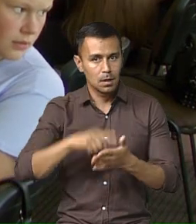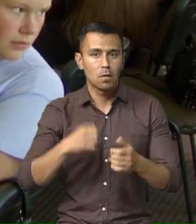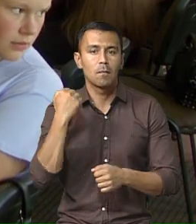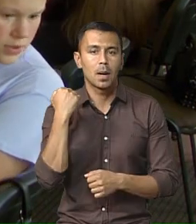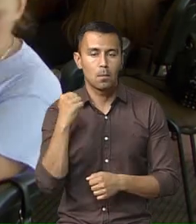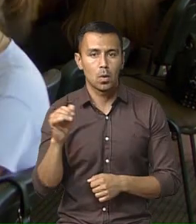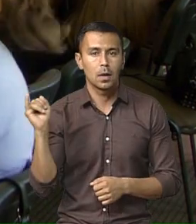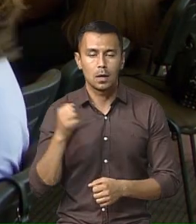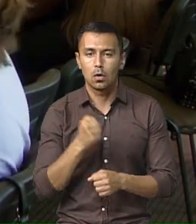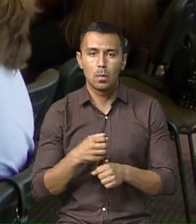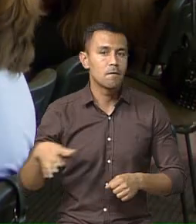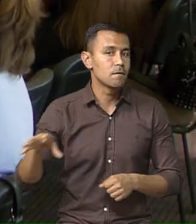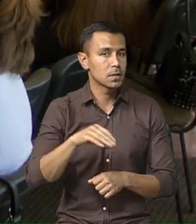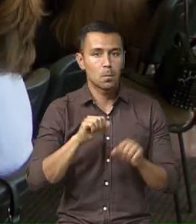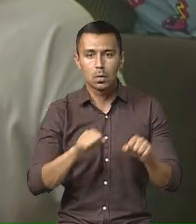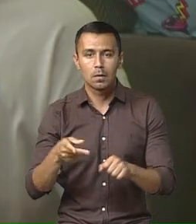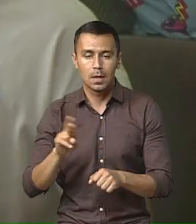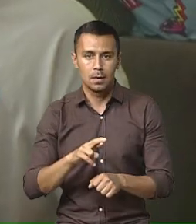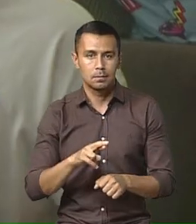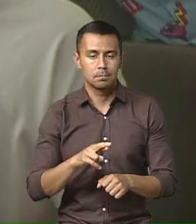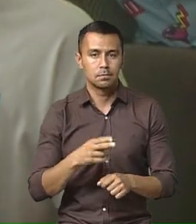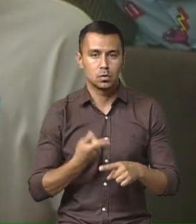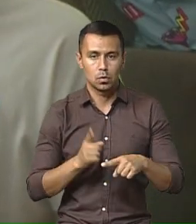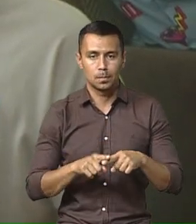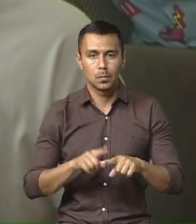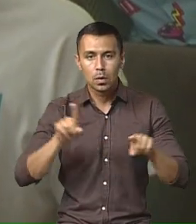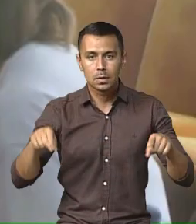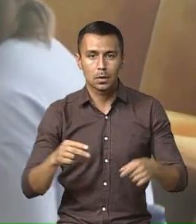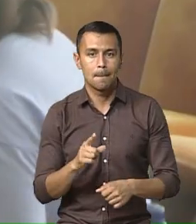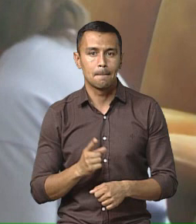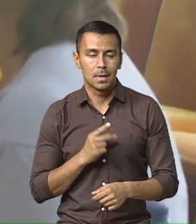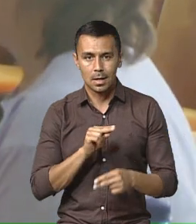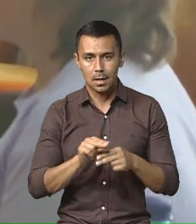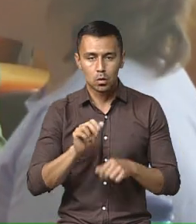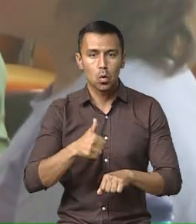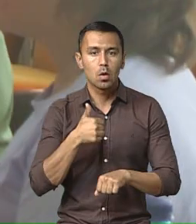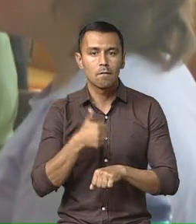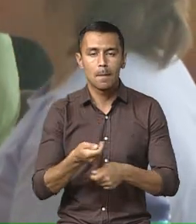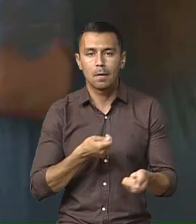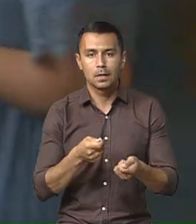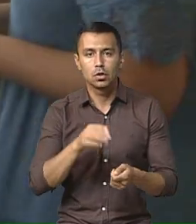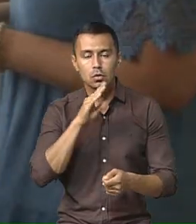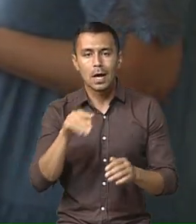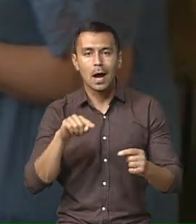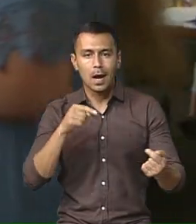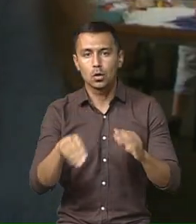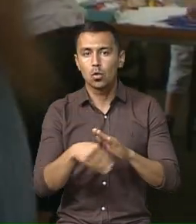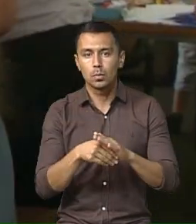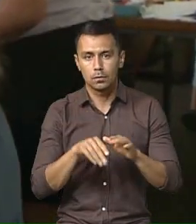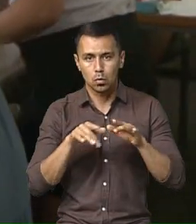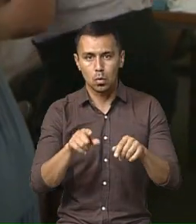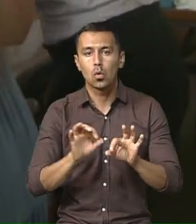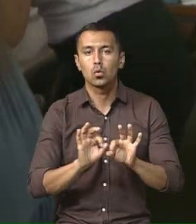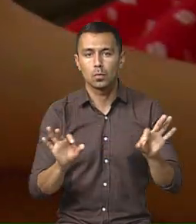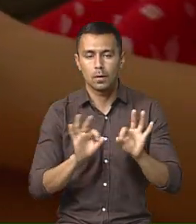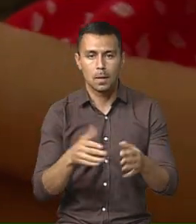перемогу і робимо все можливе для неї. Організаторка майстер-класу, голова правління жіночого антикорупційного руху Олена Покотило